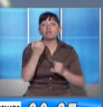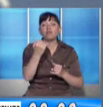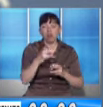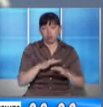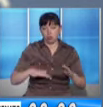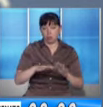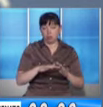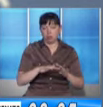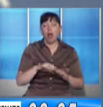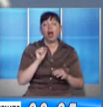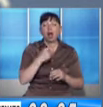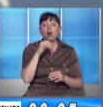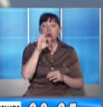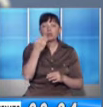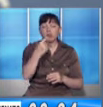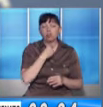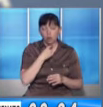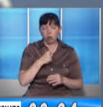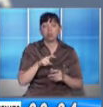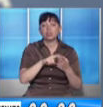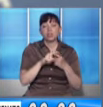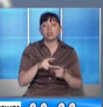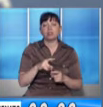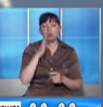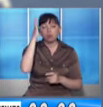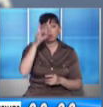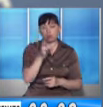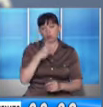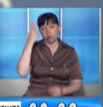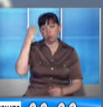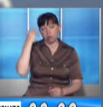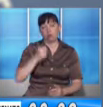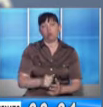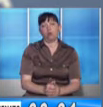care o reprezentați, dar de votul dumneavoastră depinde viitorul Republicii Moldova.